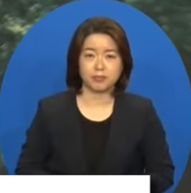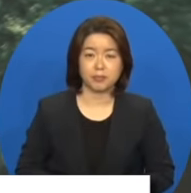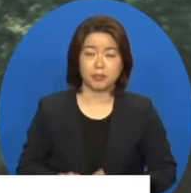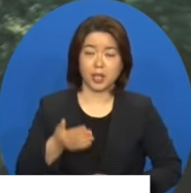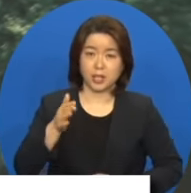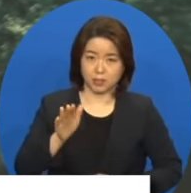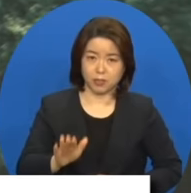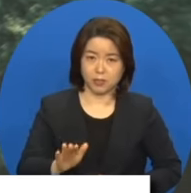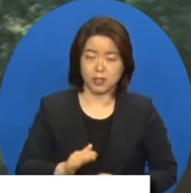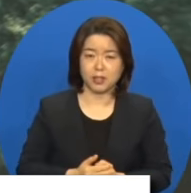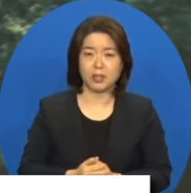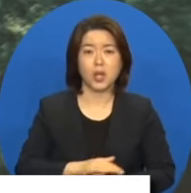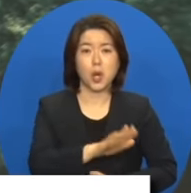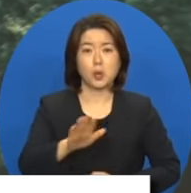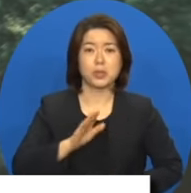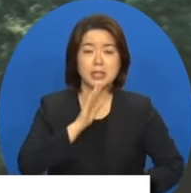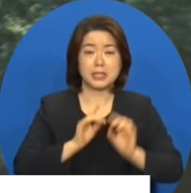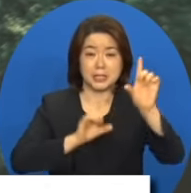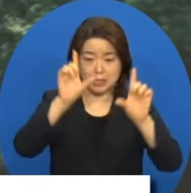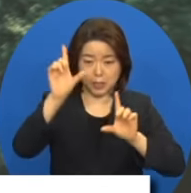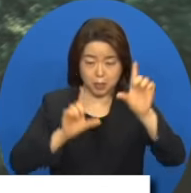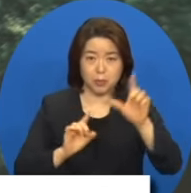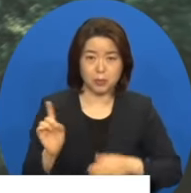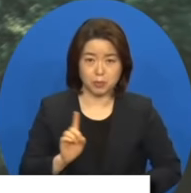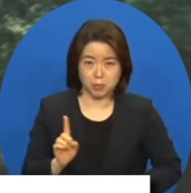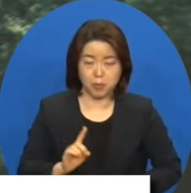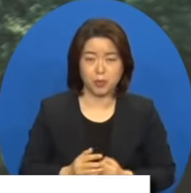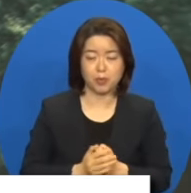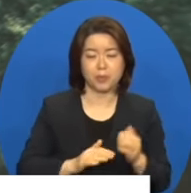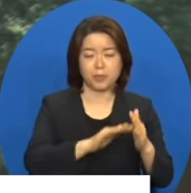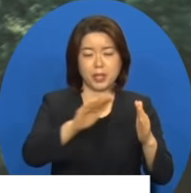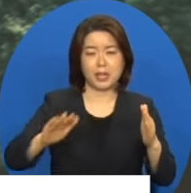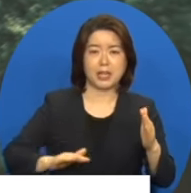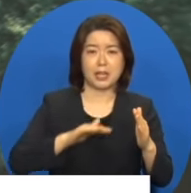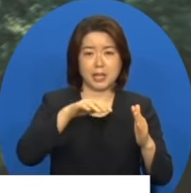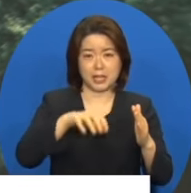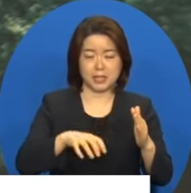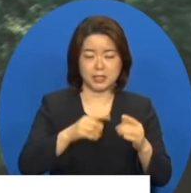근데 우리의 실상은 가정이 교회가